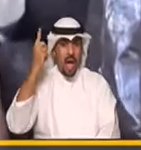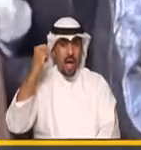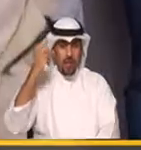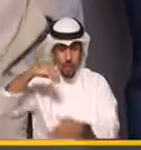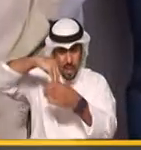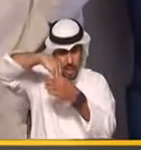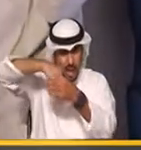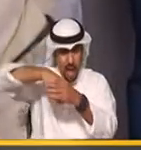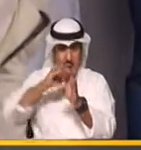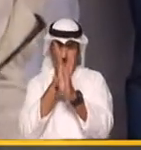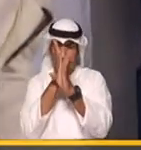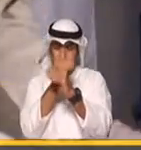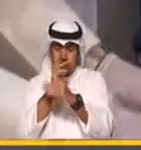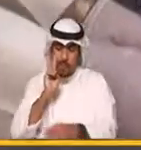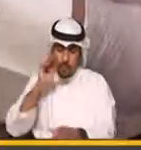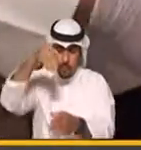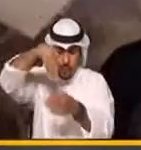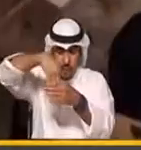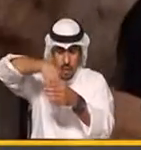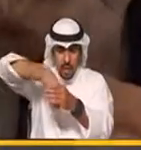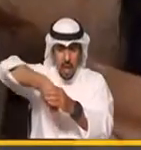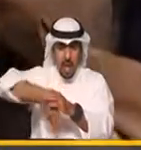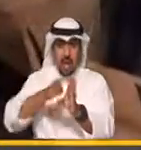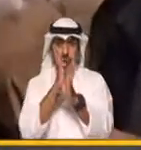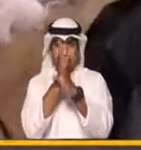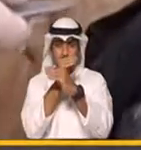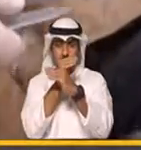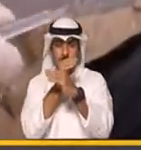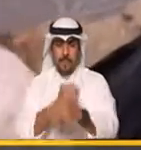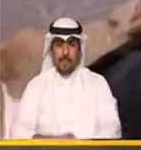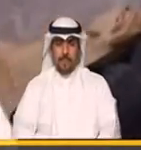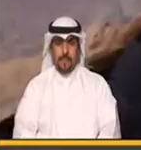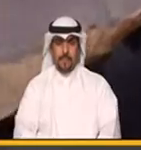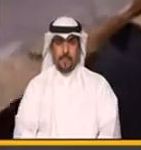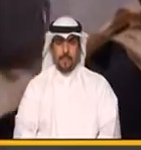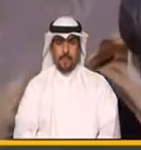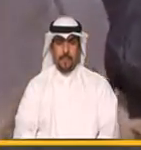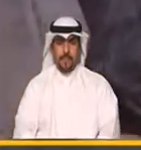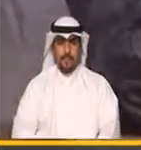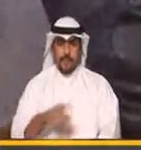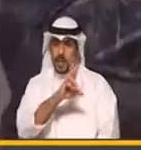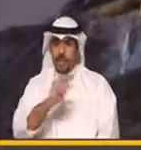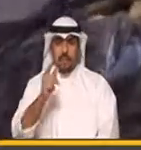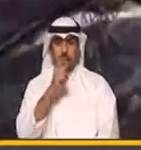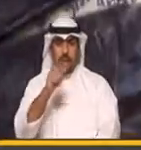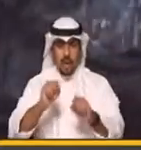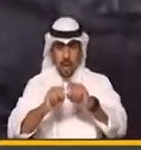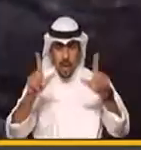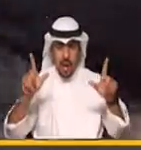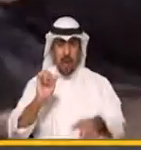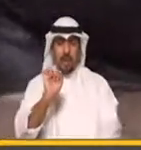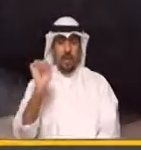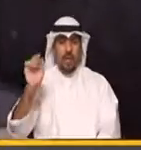المخدره بداخلهما بطريقه سريه ومبتكره وبين ان رجال مكافحه